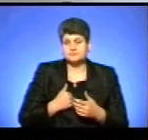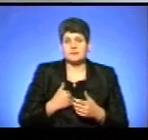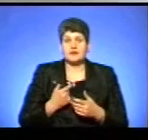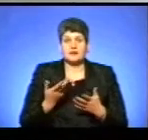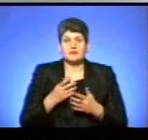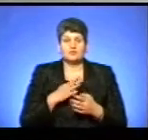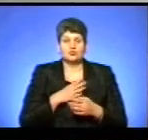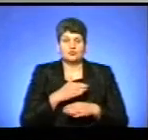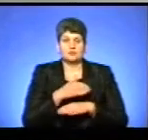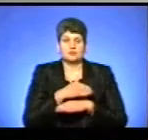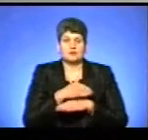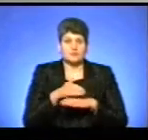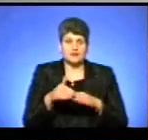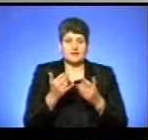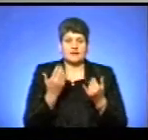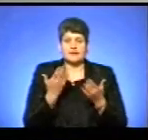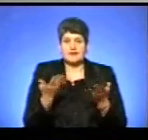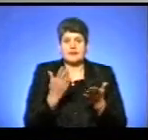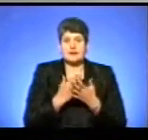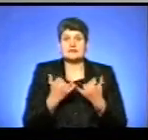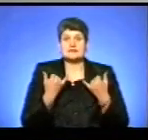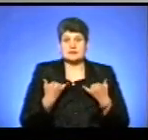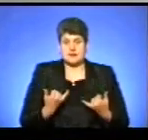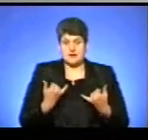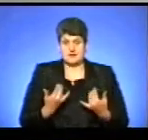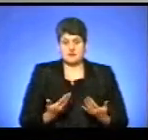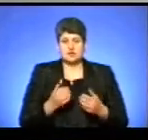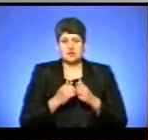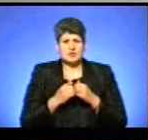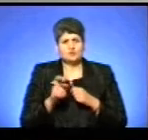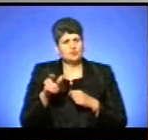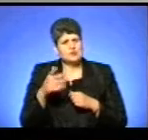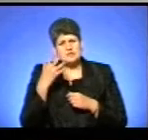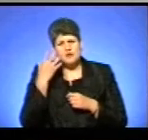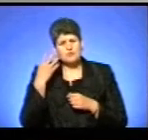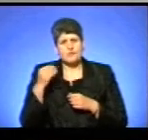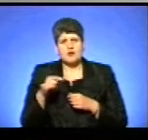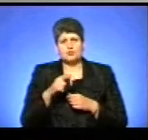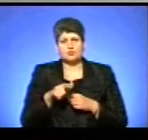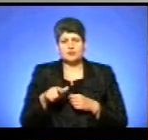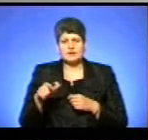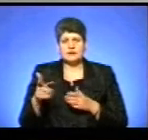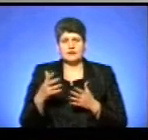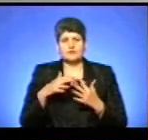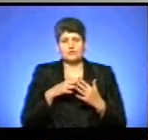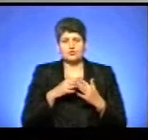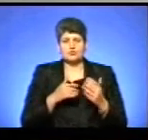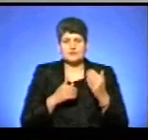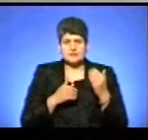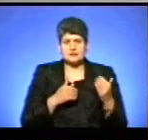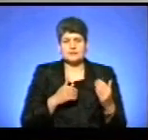на передовій і яким воно є зараз. Тому що часто люди забувають тих людей, які воюють за них. І